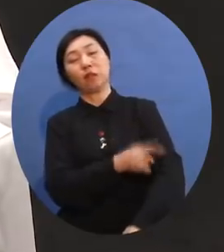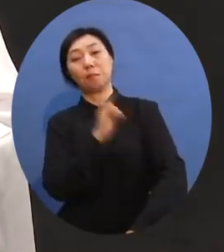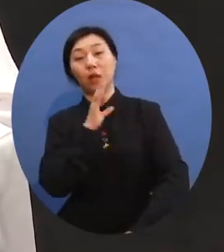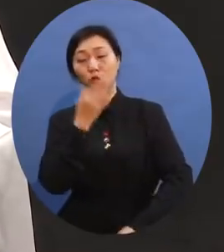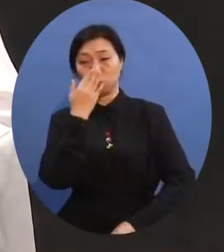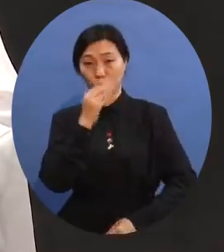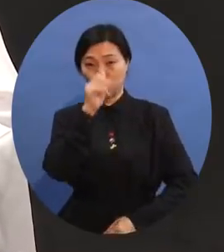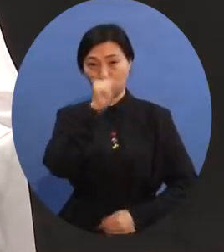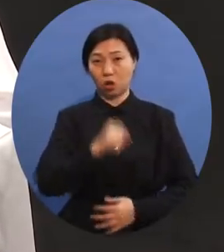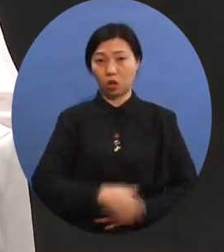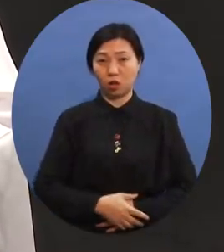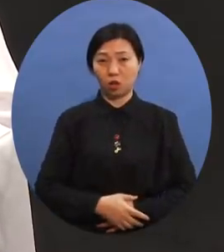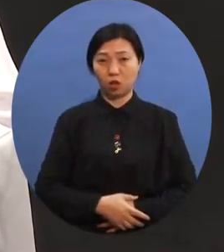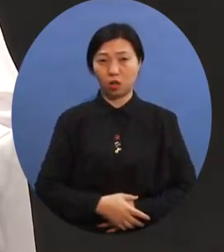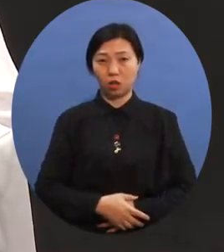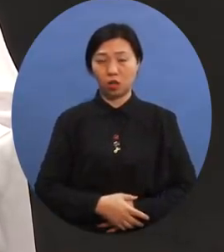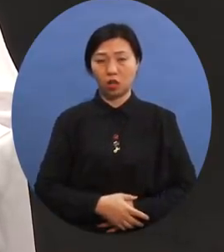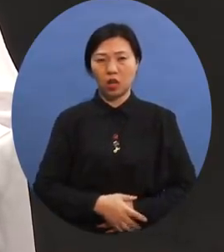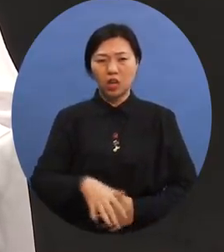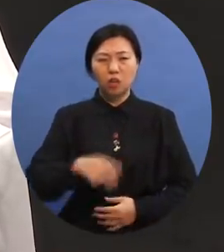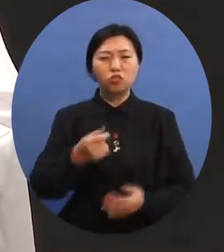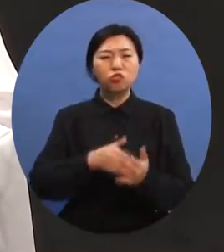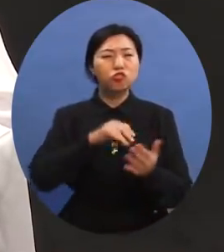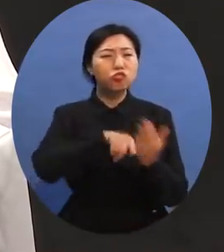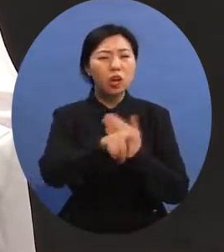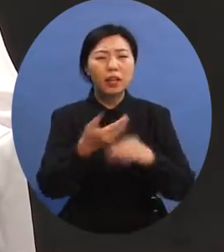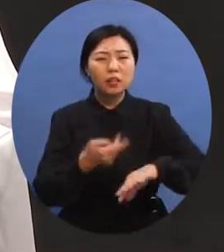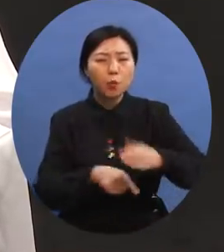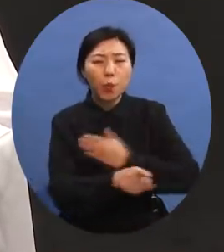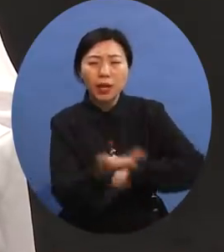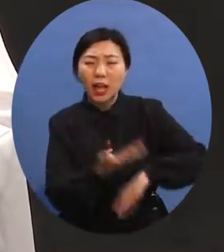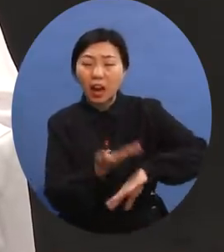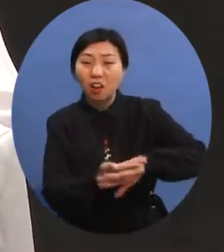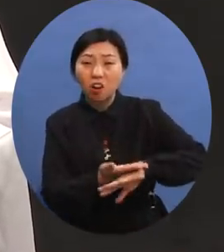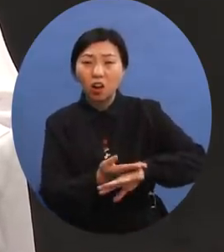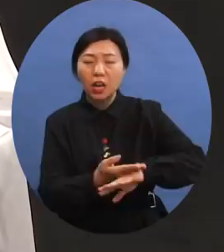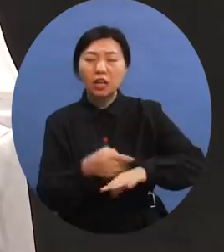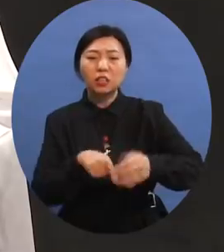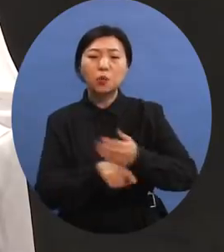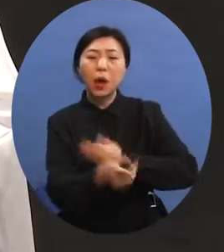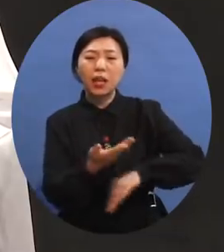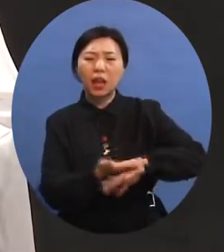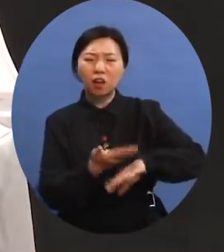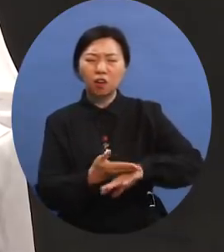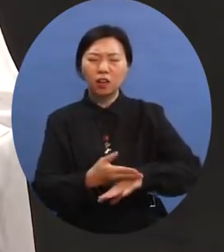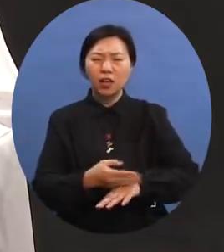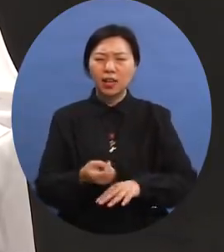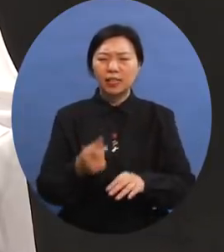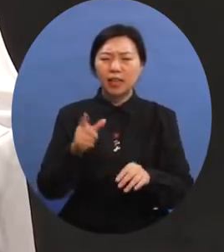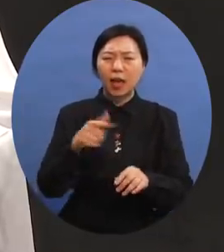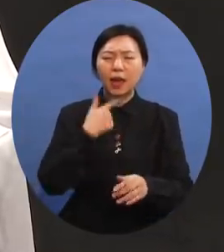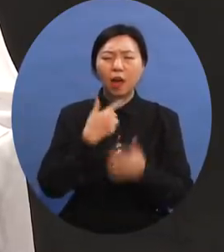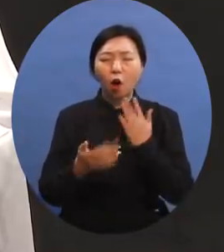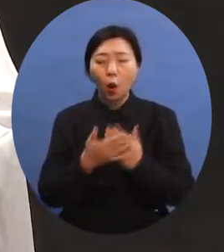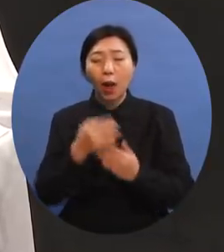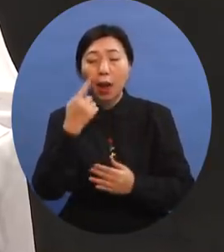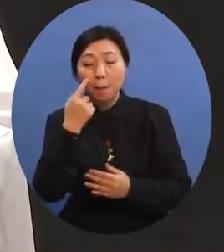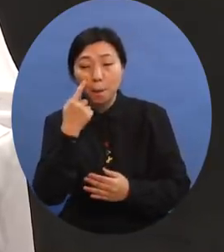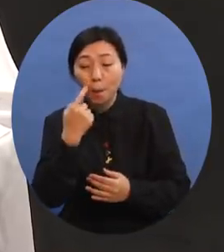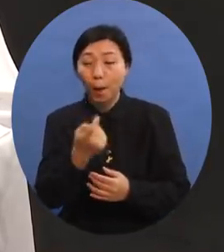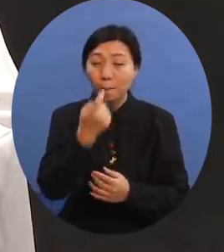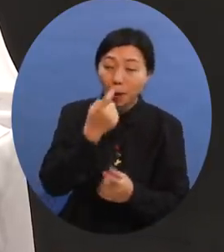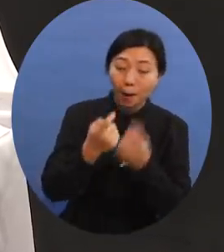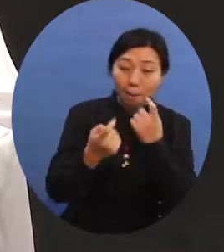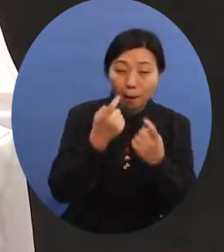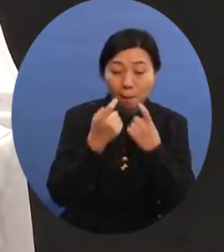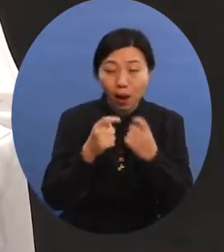나머지는 다좀 해야 재미가 나요. 아시겠어요? 처음부터 바둑이 재밌는 게 아니고 그걸 배워야 재미가 나고,